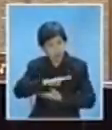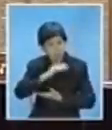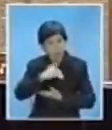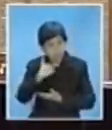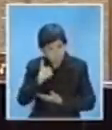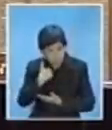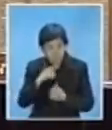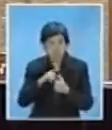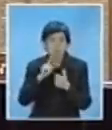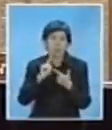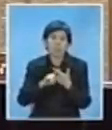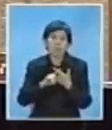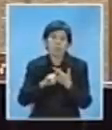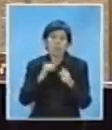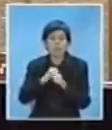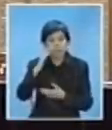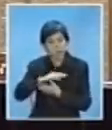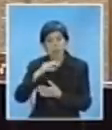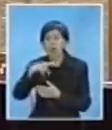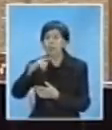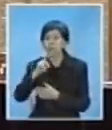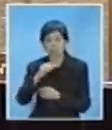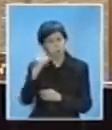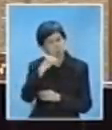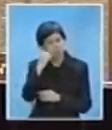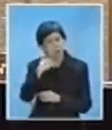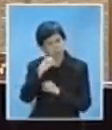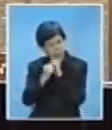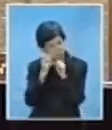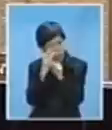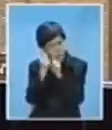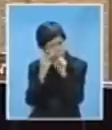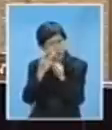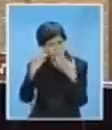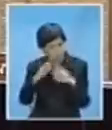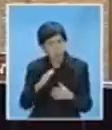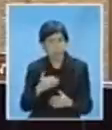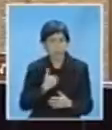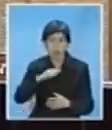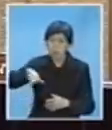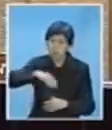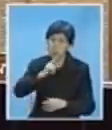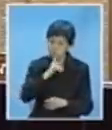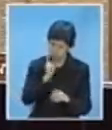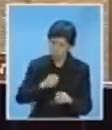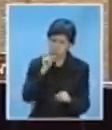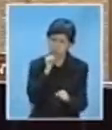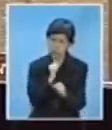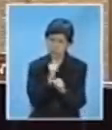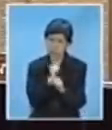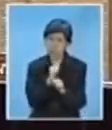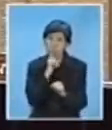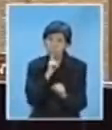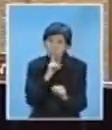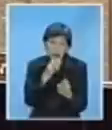ขียนในโพสต์ทูเดย์เนี่ยผมเขียนเรื่องนี้มาแล้ว 2-3 ปีที่แล้วนะครับคือคนเราพูดแล้วต้องทำนะครับถ้